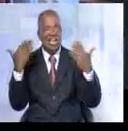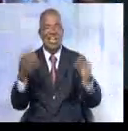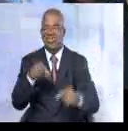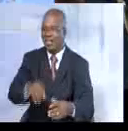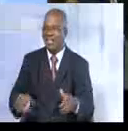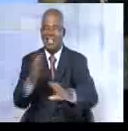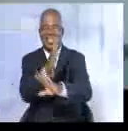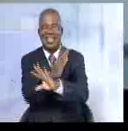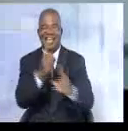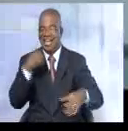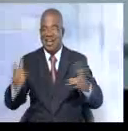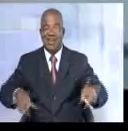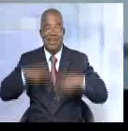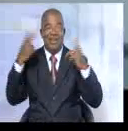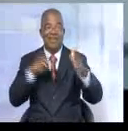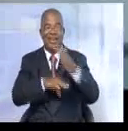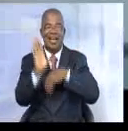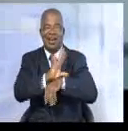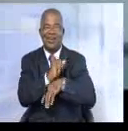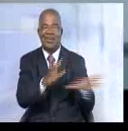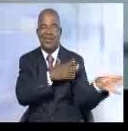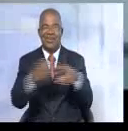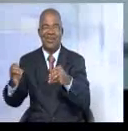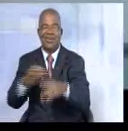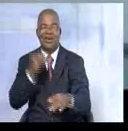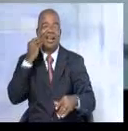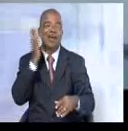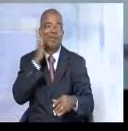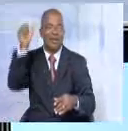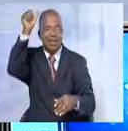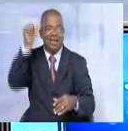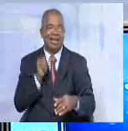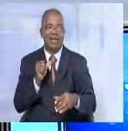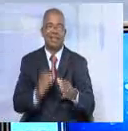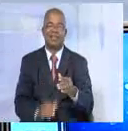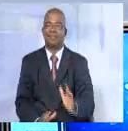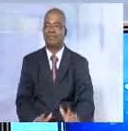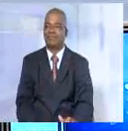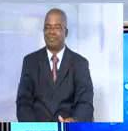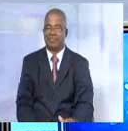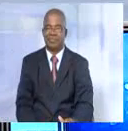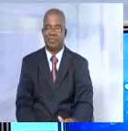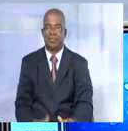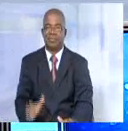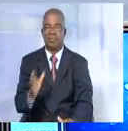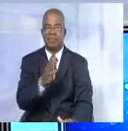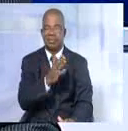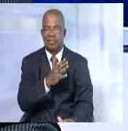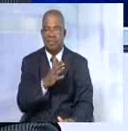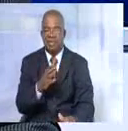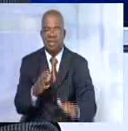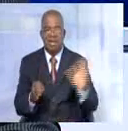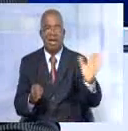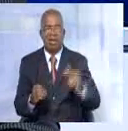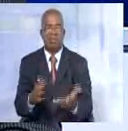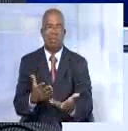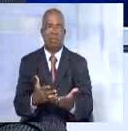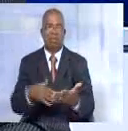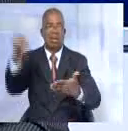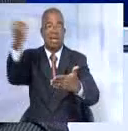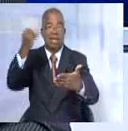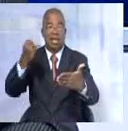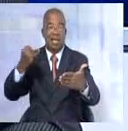en Côte d'Ivoire se sont retirés de la résidence de l'ambassadeur. Une statue à l'effigie de Nelson Mandela a